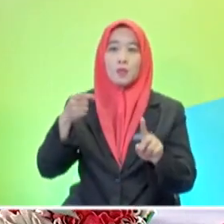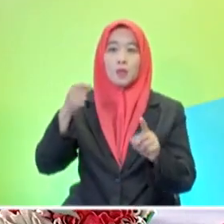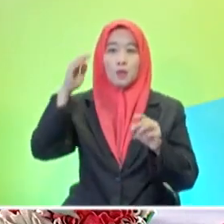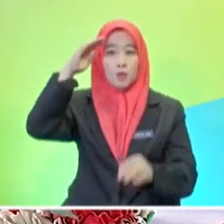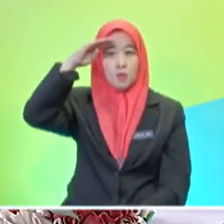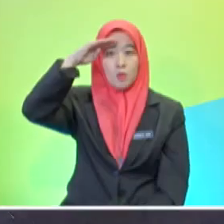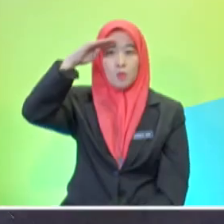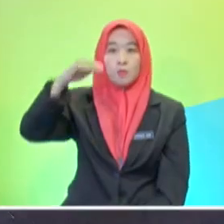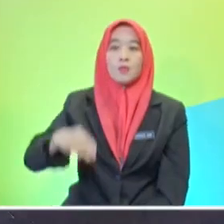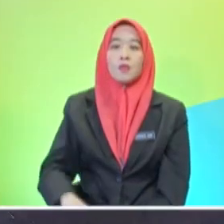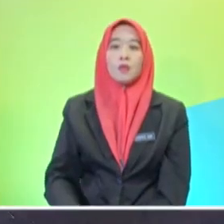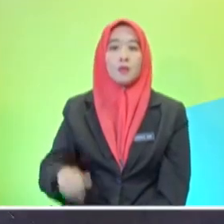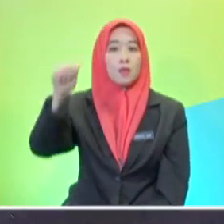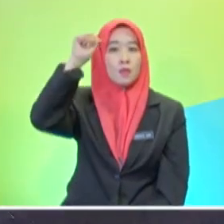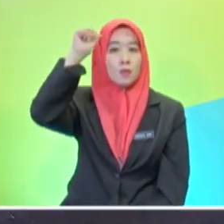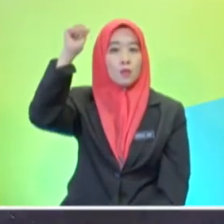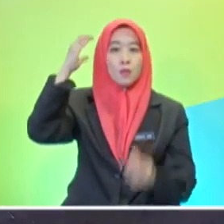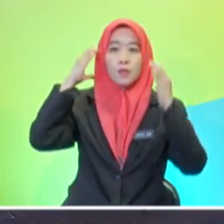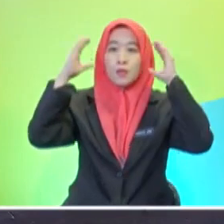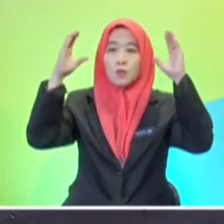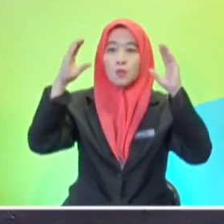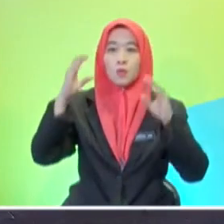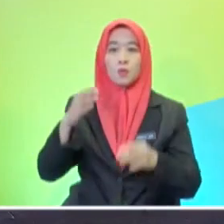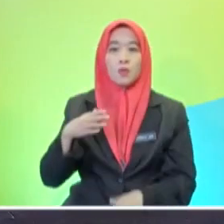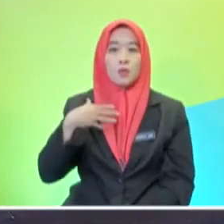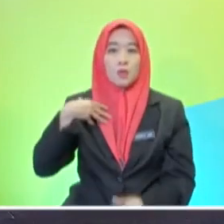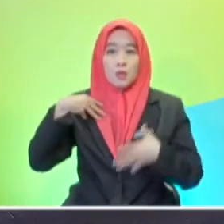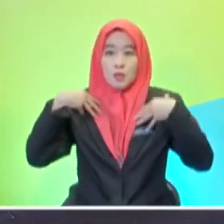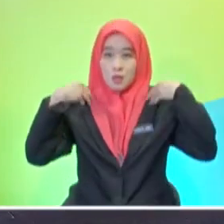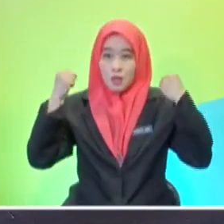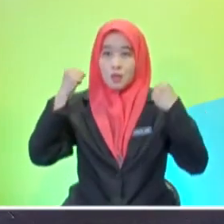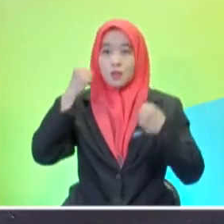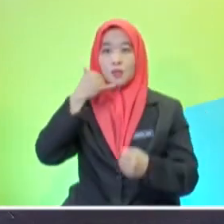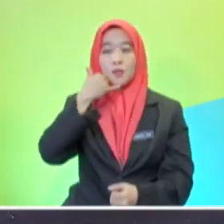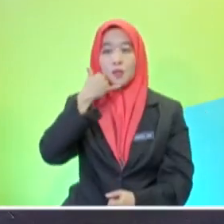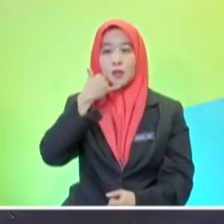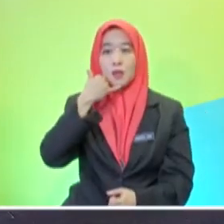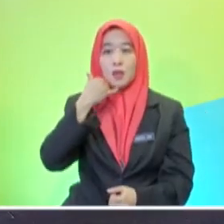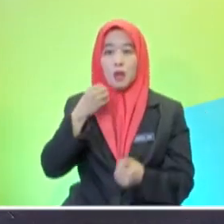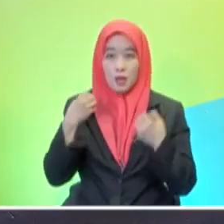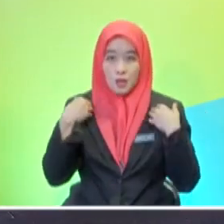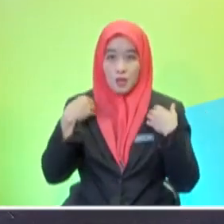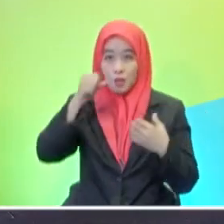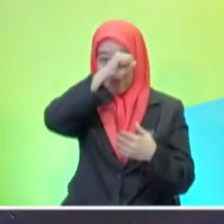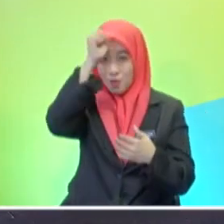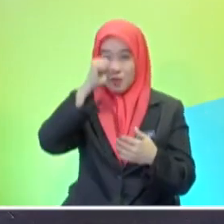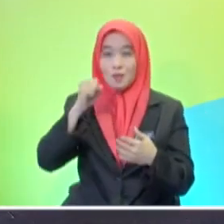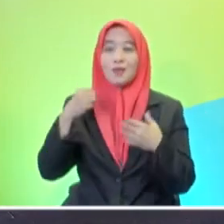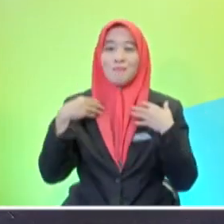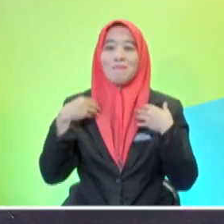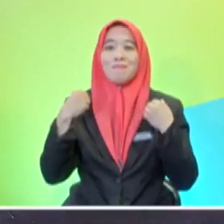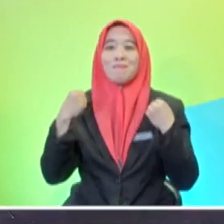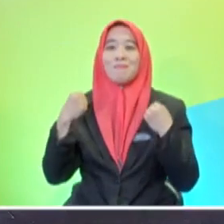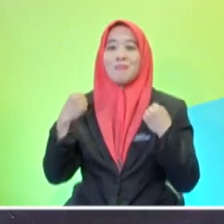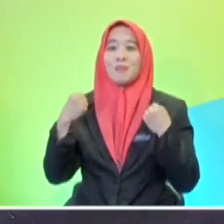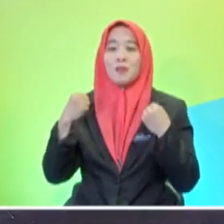Assalamualaikum cikgu. Waalaikumsalam. Syafiqah sihat? Sihat cikgu. Cikgu dah lontarkan soalan tu terlebih dahulu. Cikgu sihat juga? Alhamdulillah